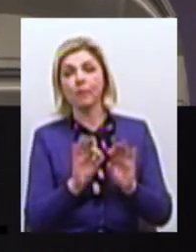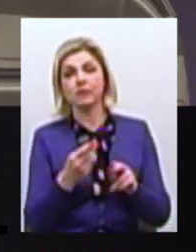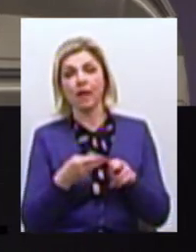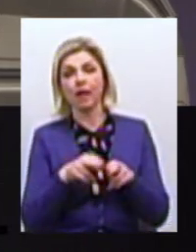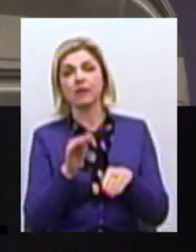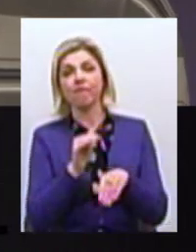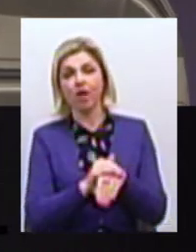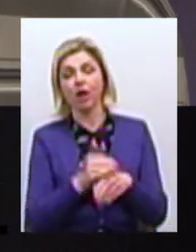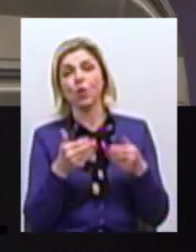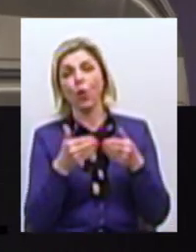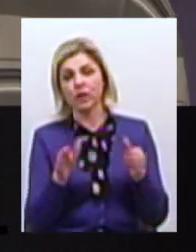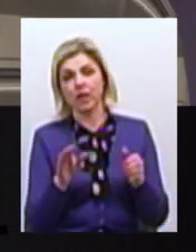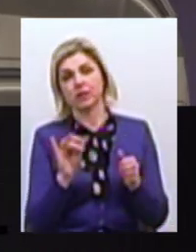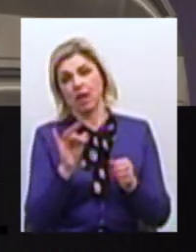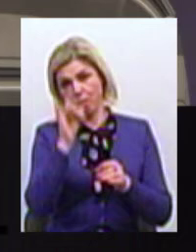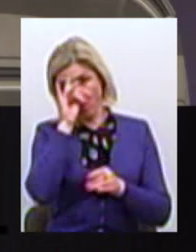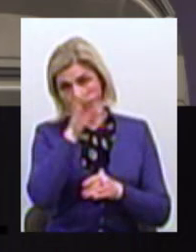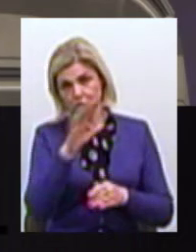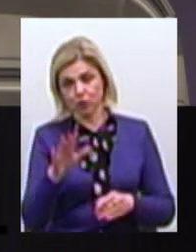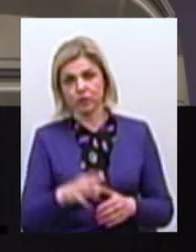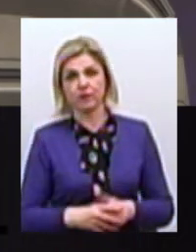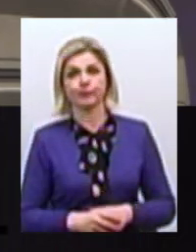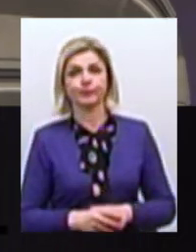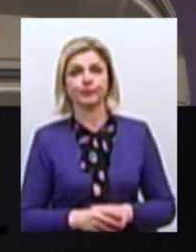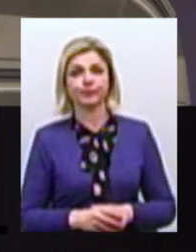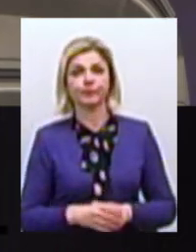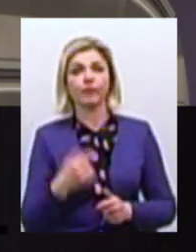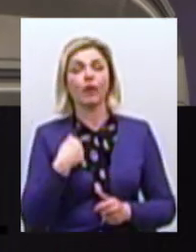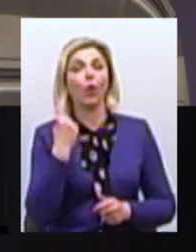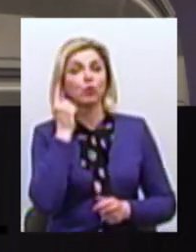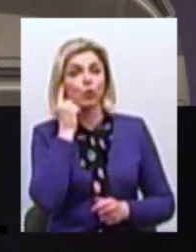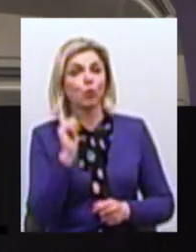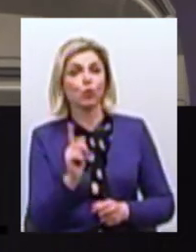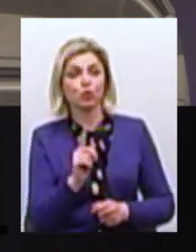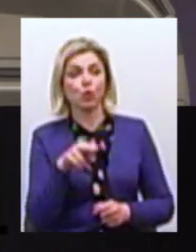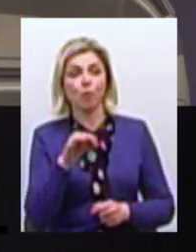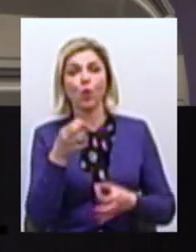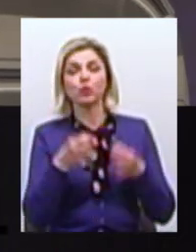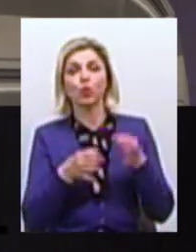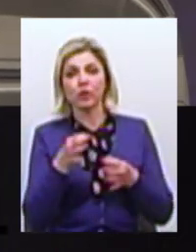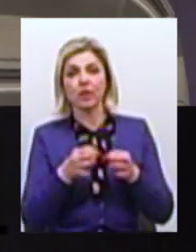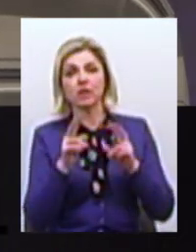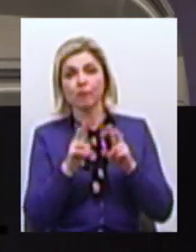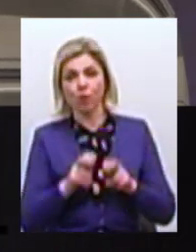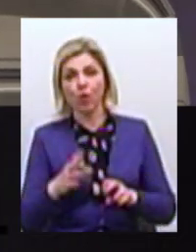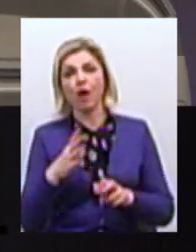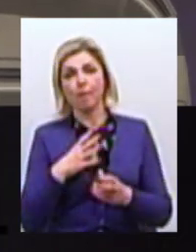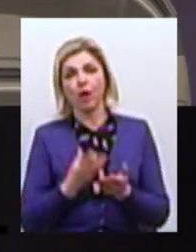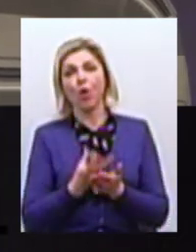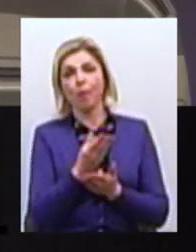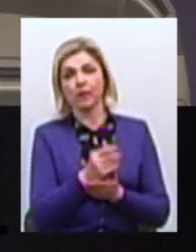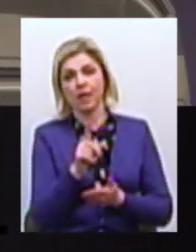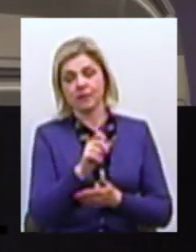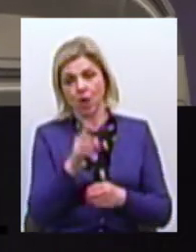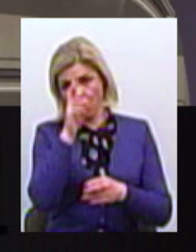зрения открытости и публичности? Дякую. Я думаю, что и судебные сборы были оплачены за счет государственного, за